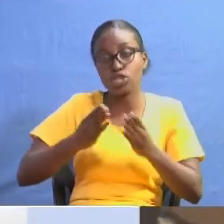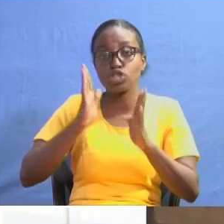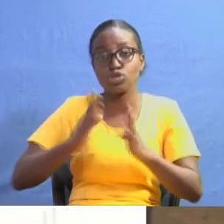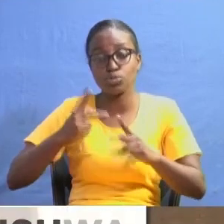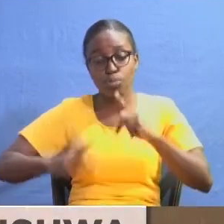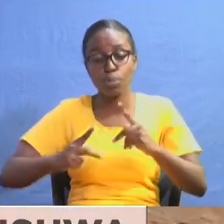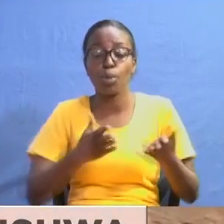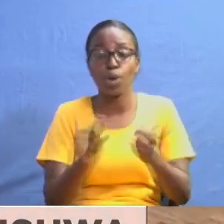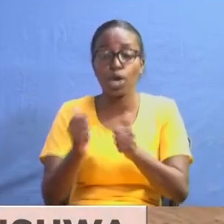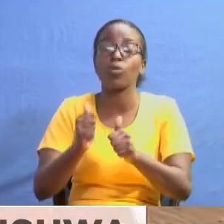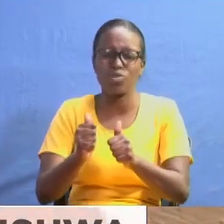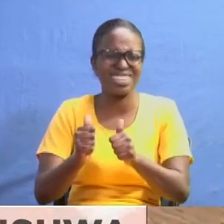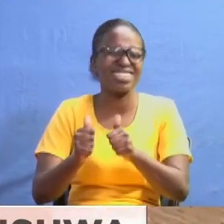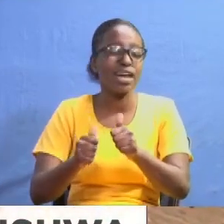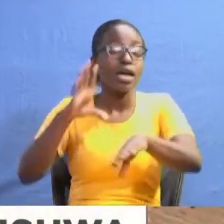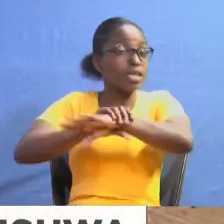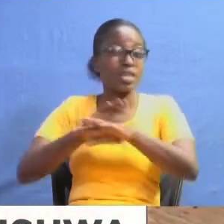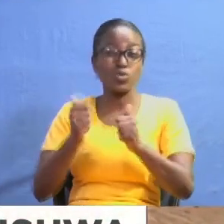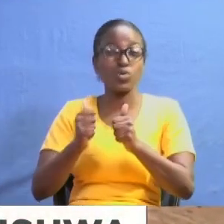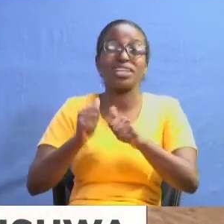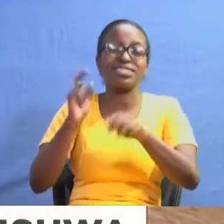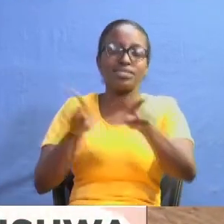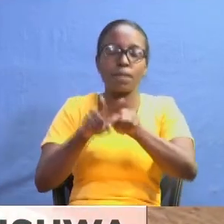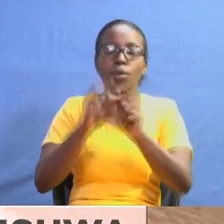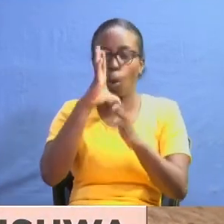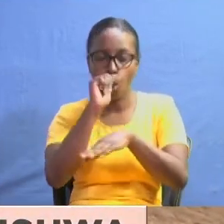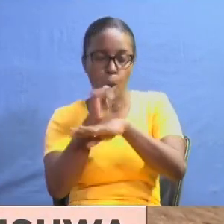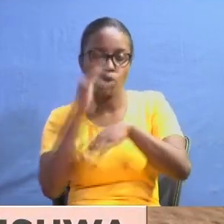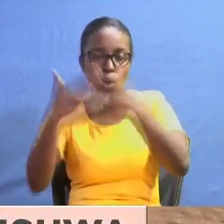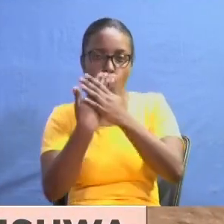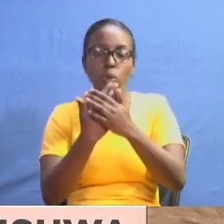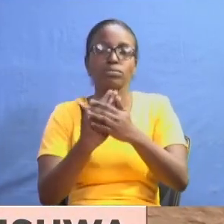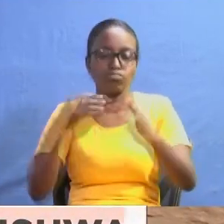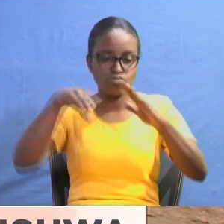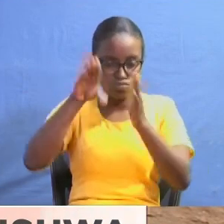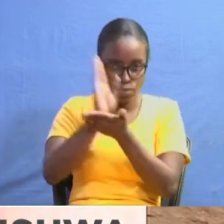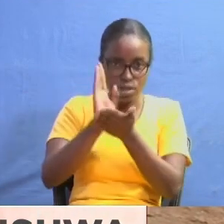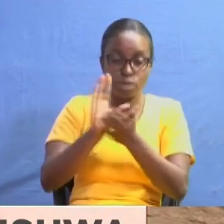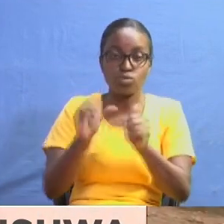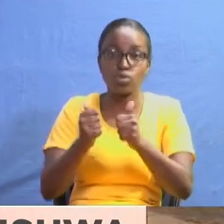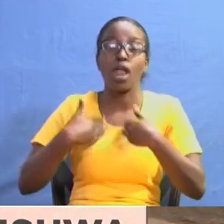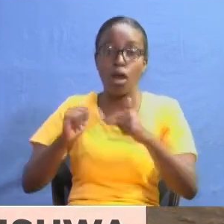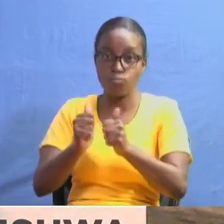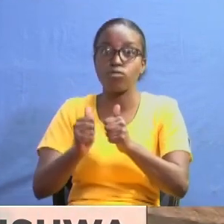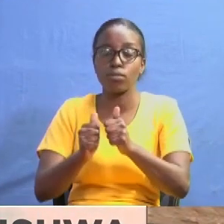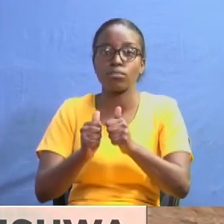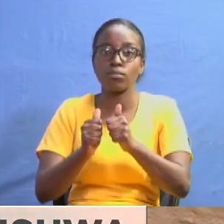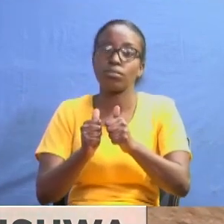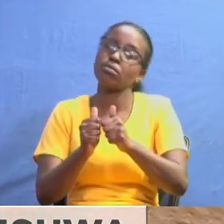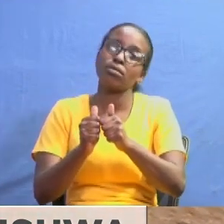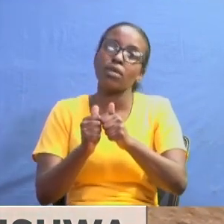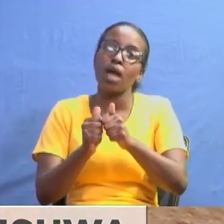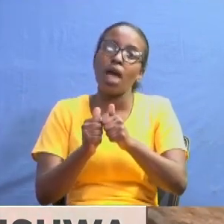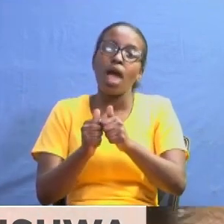hawana chanzo kingine cha mapato wanatoa wito kwa mamlaka husika kuingililia kati. Wanasisitiza kwamba kupotea kwa